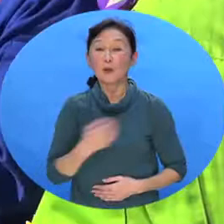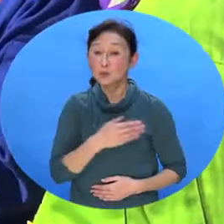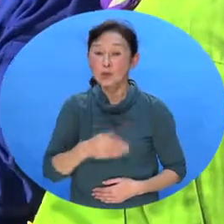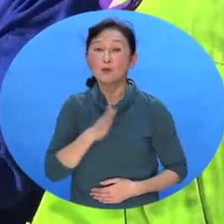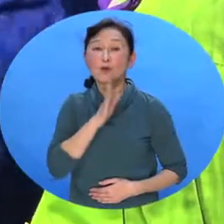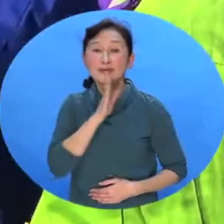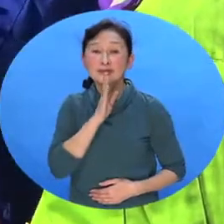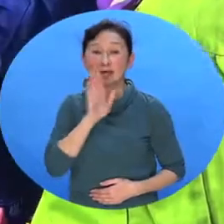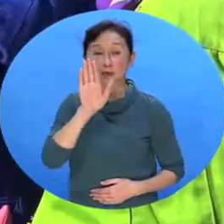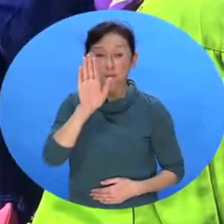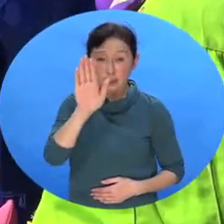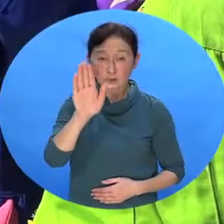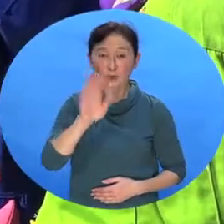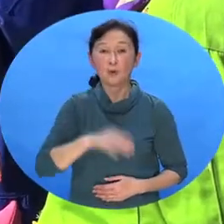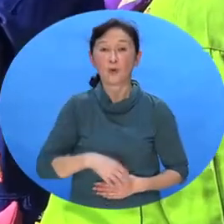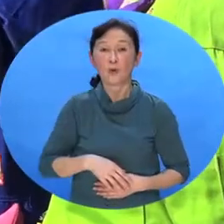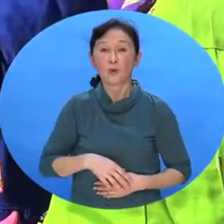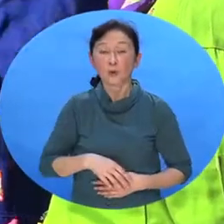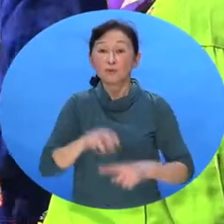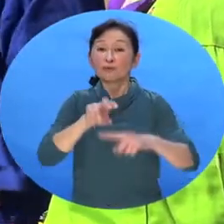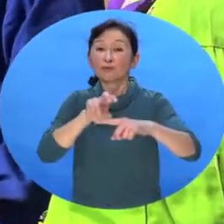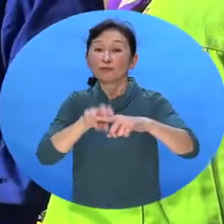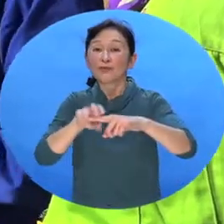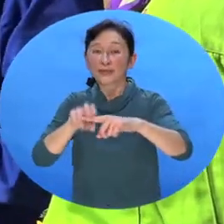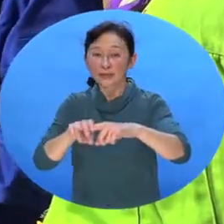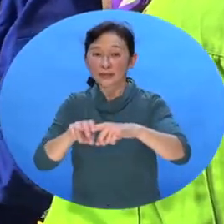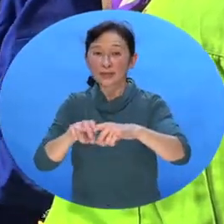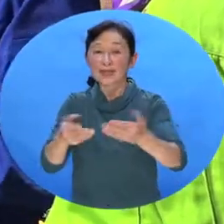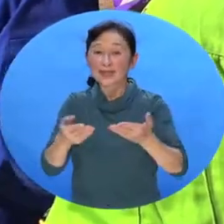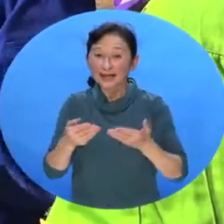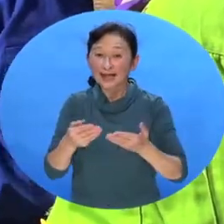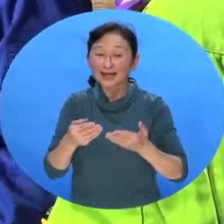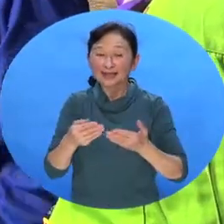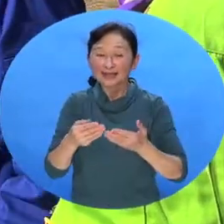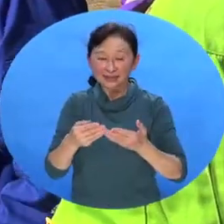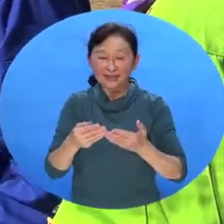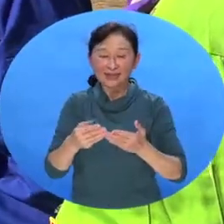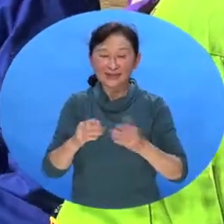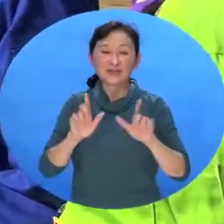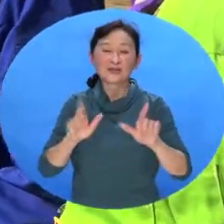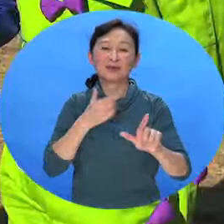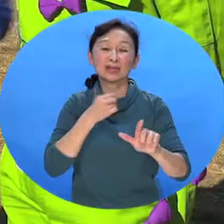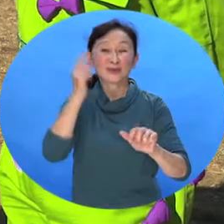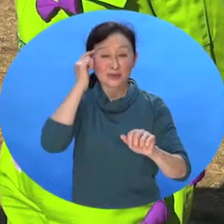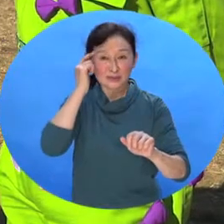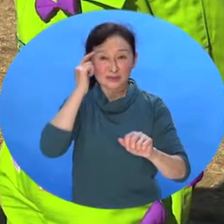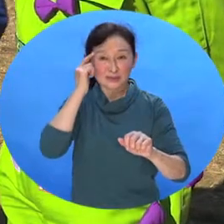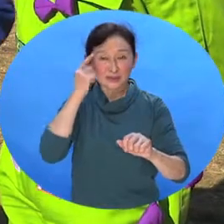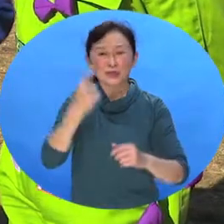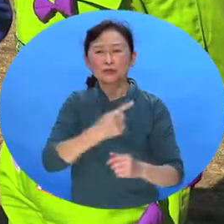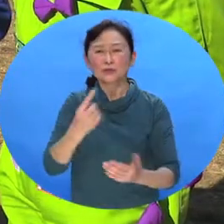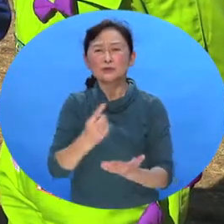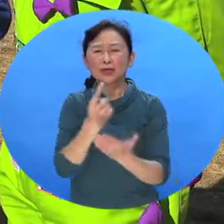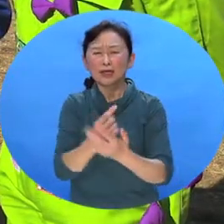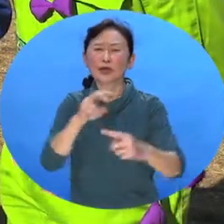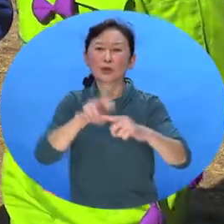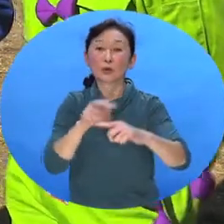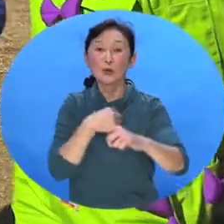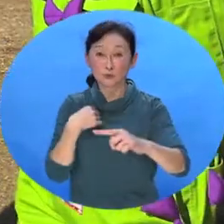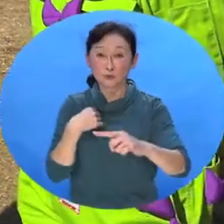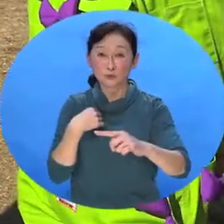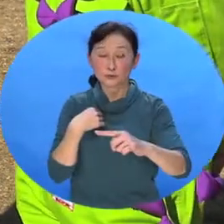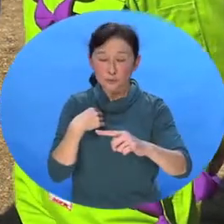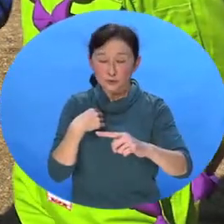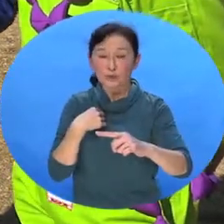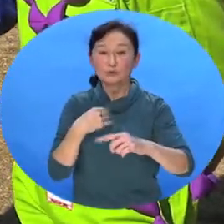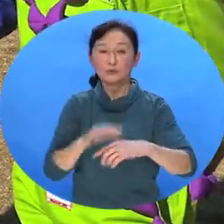は実際この後に本当にあの乗車させていただいてちょっとレポートさせていただくんですよ。一、はい、人しか乗れないらしくて。 え、一人